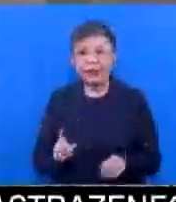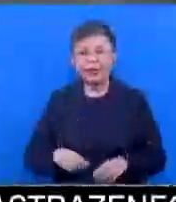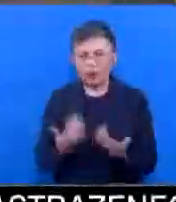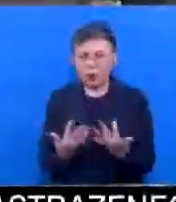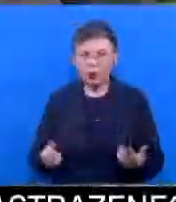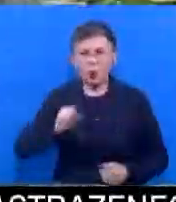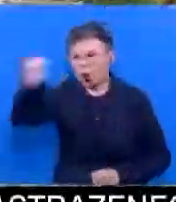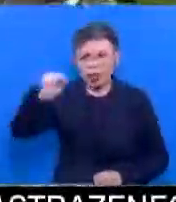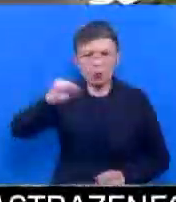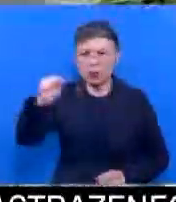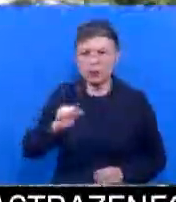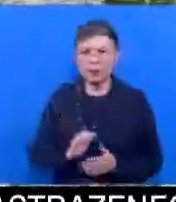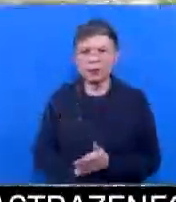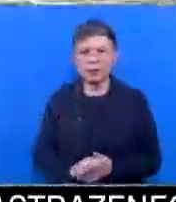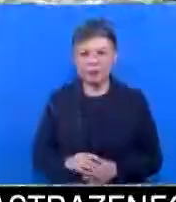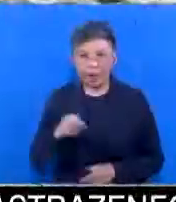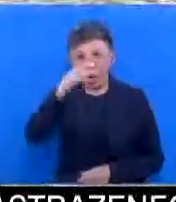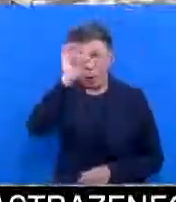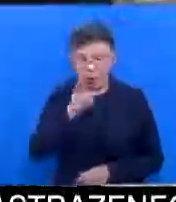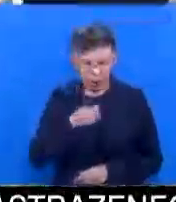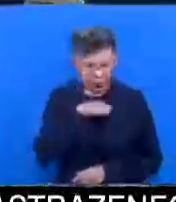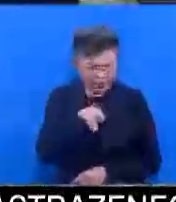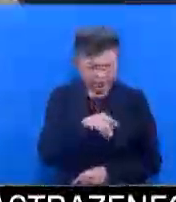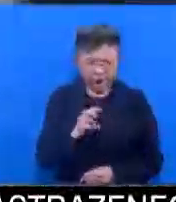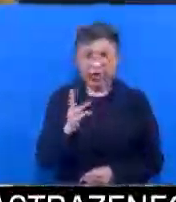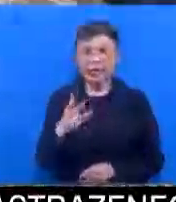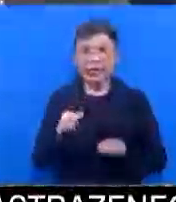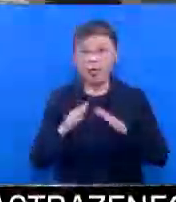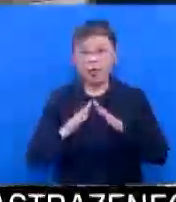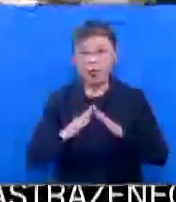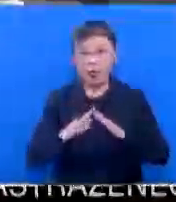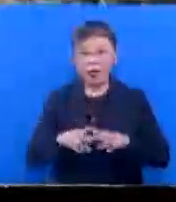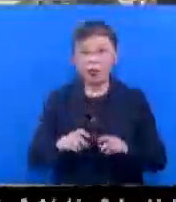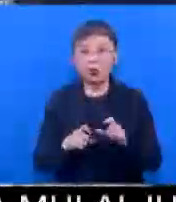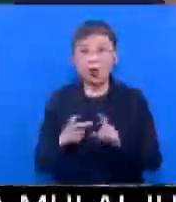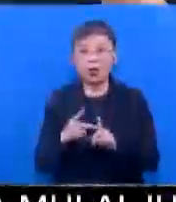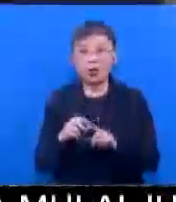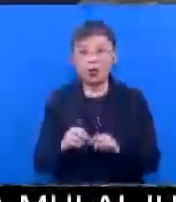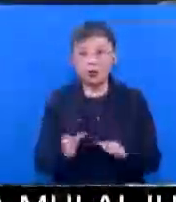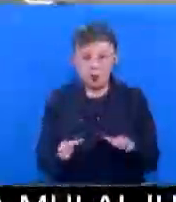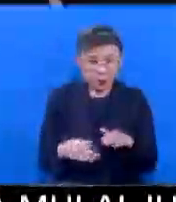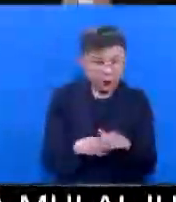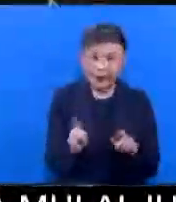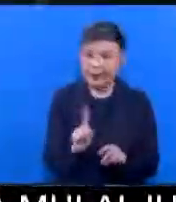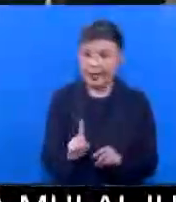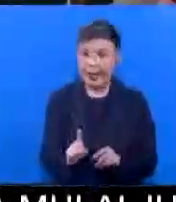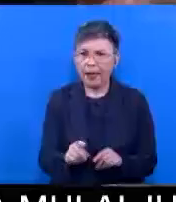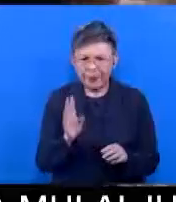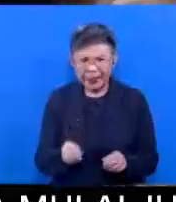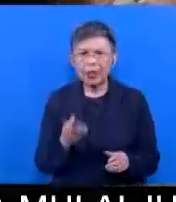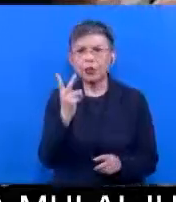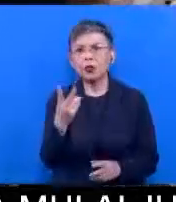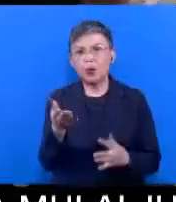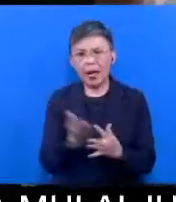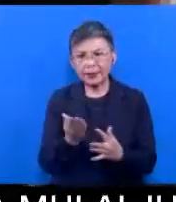diprotes. Dalam penelusuran pihak kepolisian, tiga rumah milik keluarga besar Soeharto sebenarnya tidak terisolir. Pasalnya, masih ada dua akses